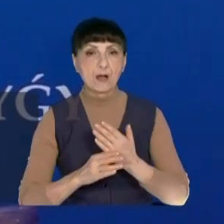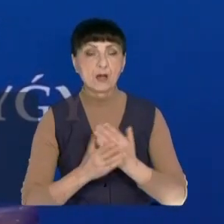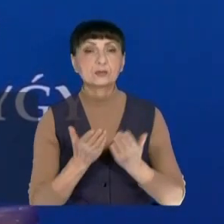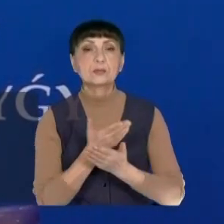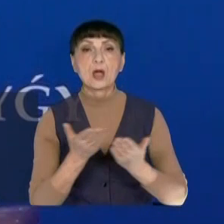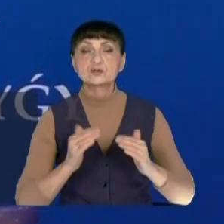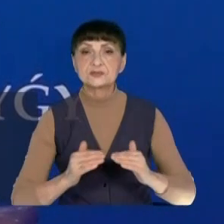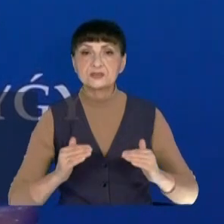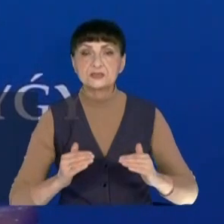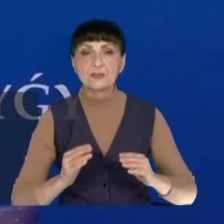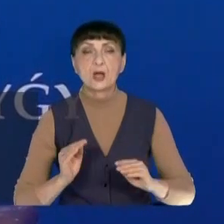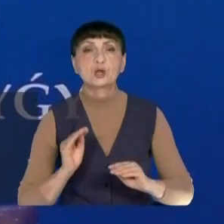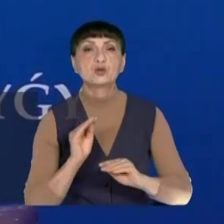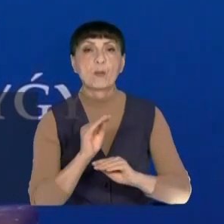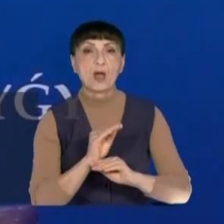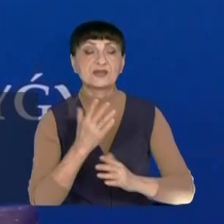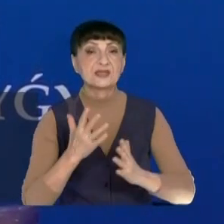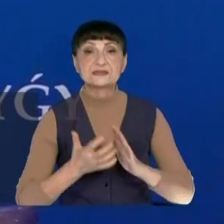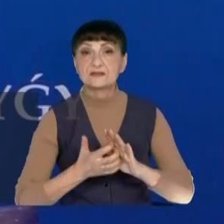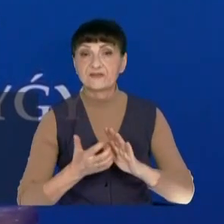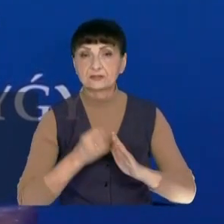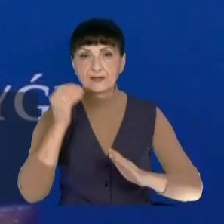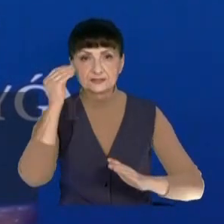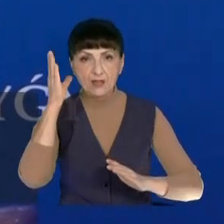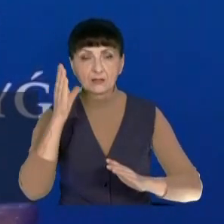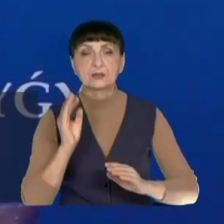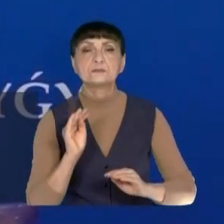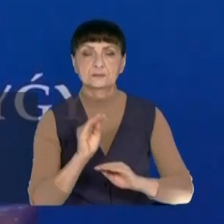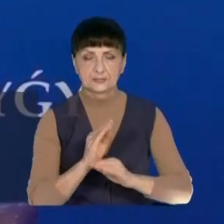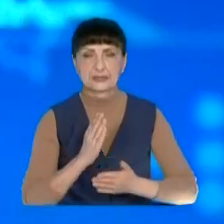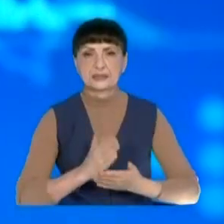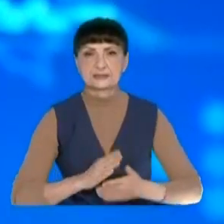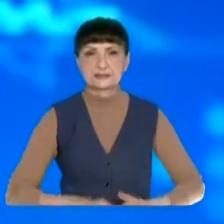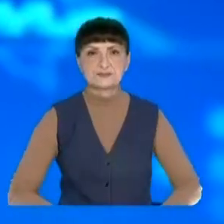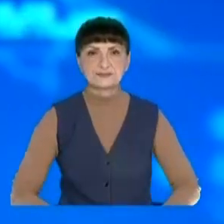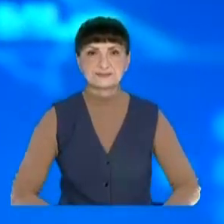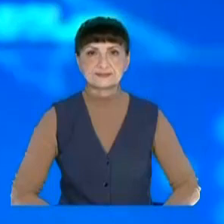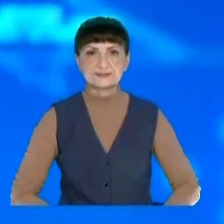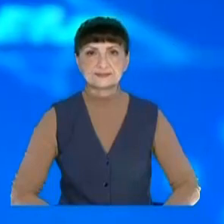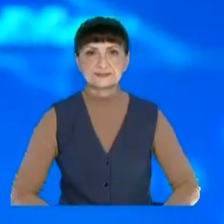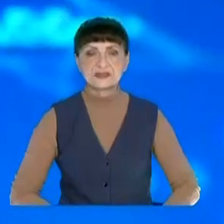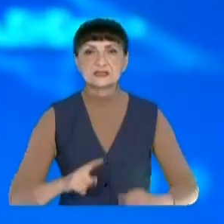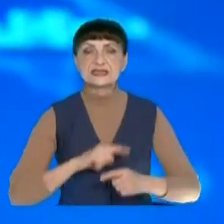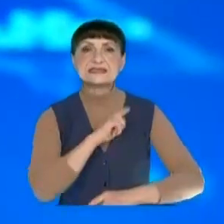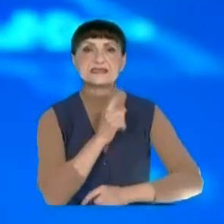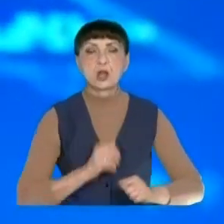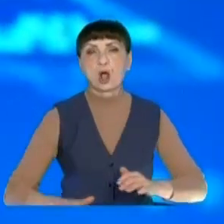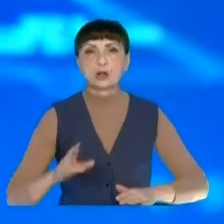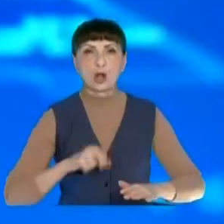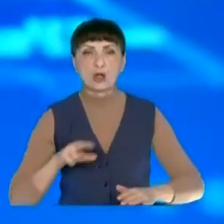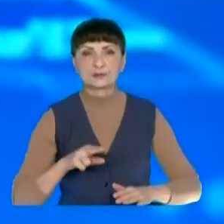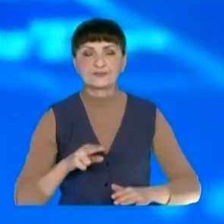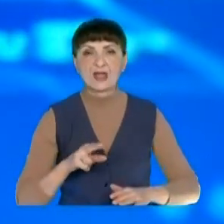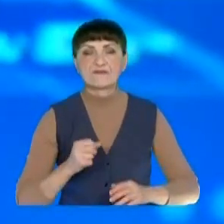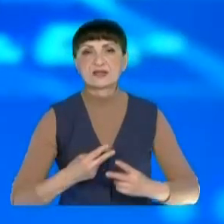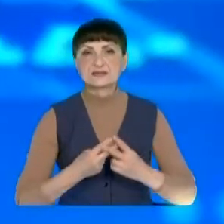детям восполнить, если имеются пробелы в знаниях, отрабатывать. Из-за сильного гололеда в столице за